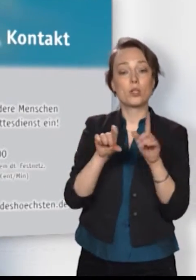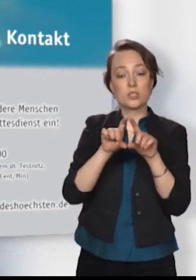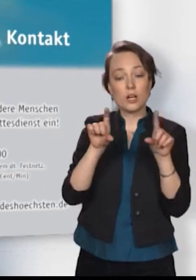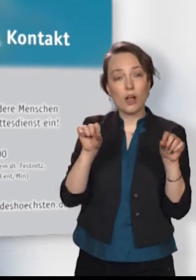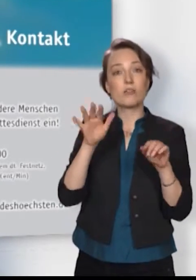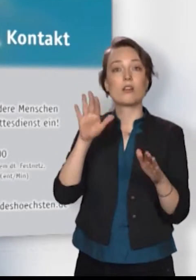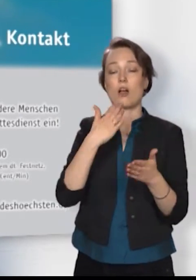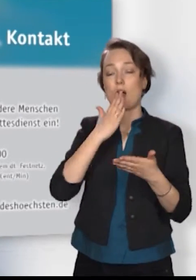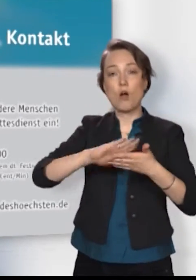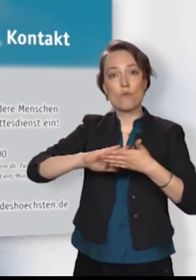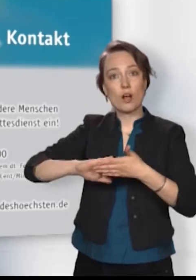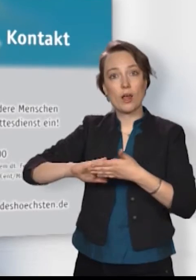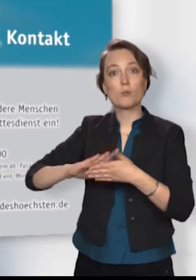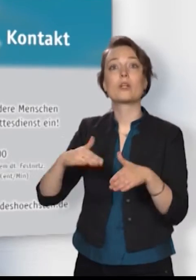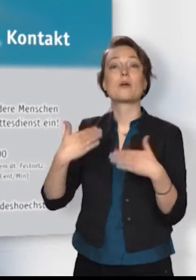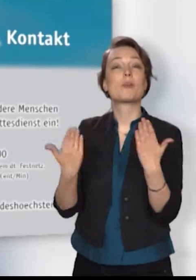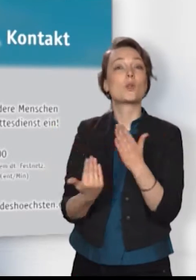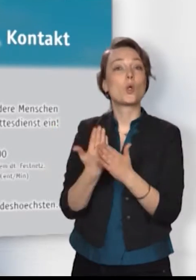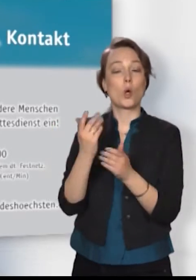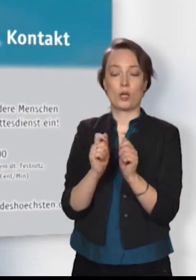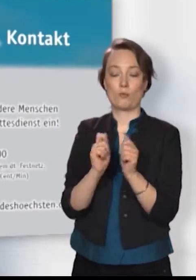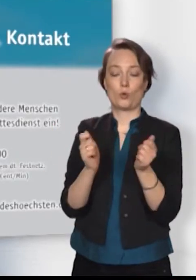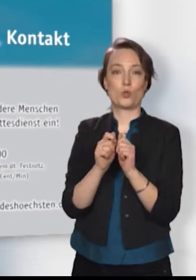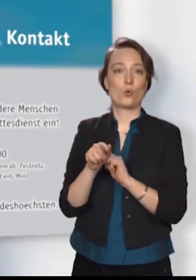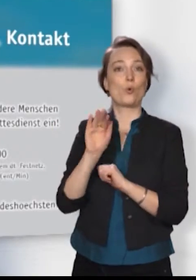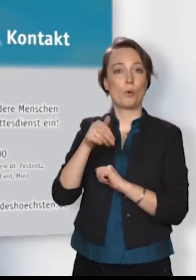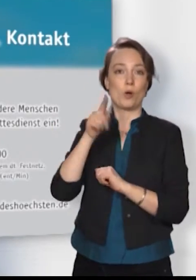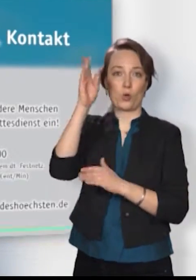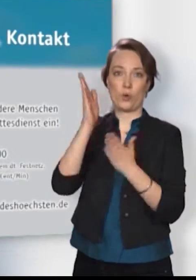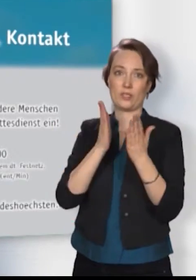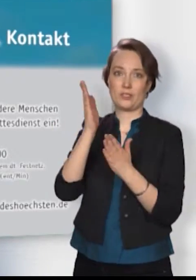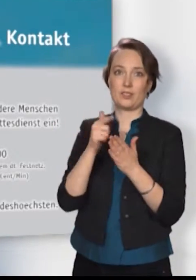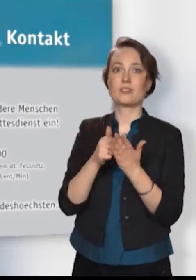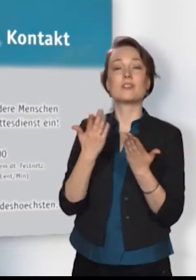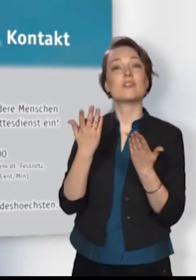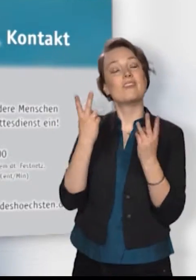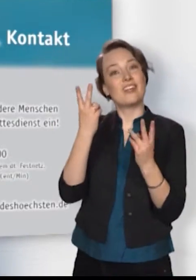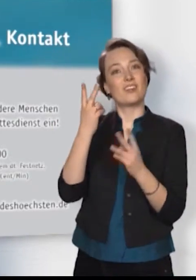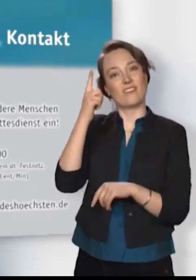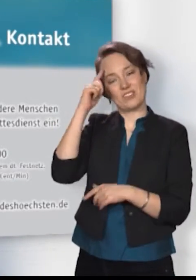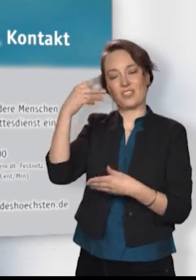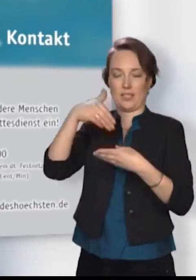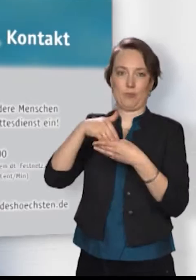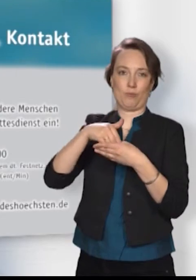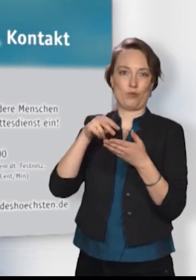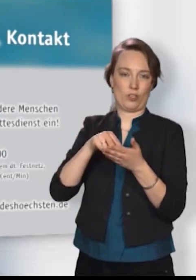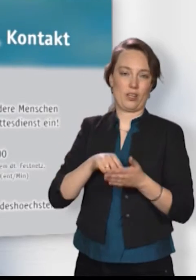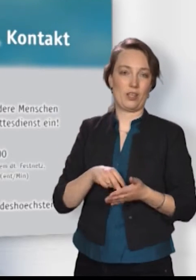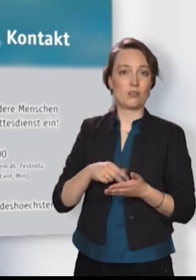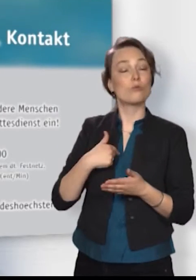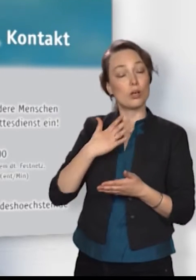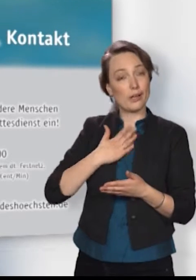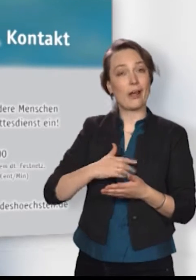neue Imagebroschüre über den Gottesdienst, wo alles Wissenswerte drinsteht. Gerne schicken wir Ihnen diese kostenlos